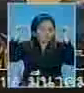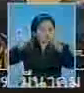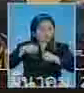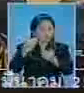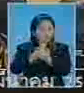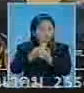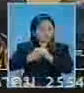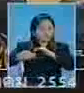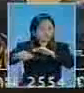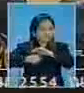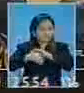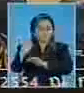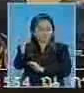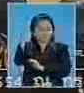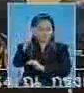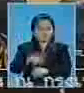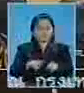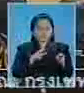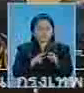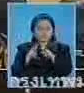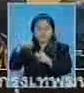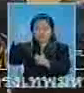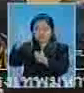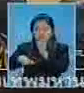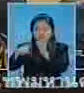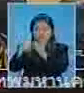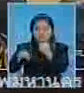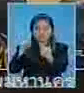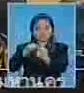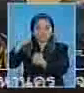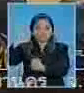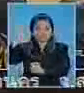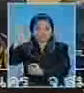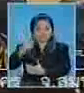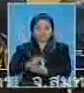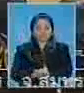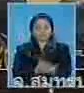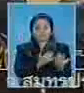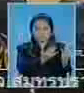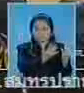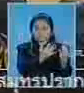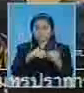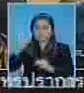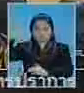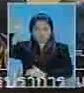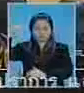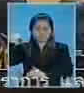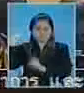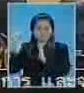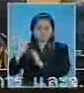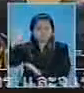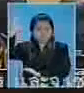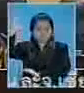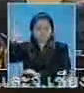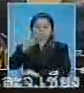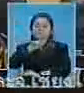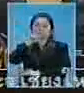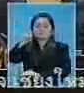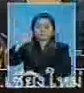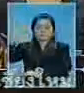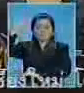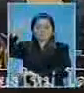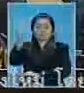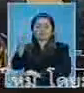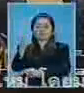ในเรื่องผลประโยชน์ตอบแทนหรือการยกเว้นภาษีให้แก่บริษัท เดี๋ยวนะครับท่านนักเรียนครับผู้ประท้วงประท้วงอะไรครับท่าน